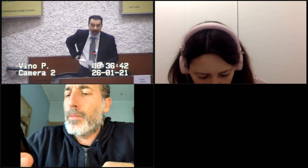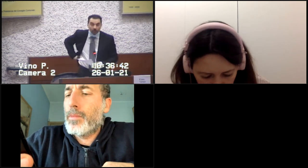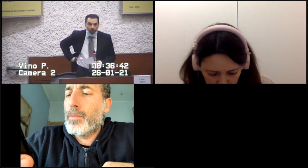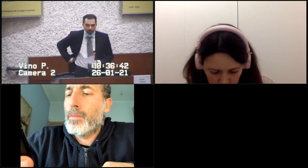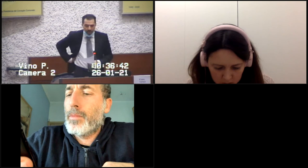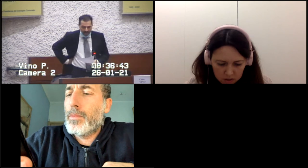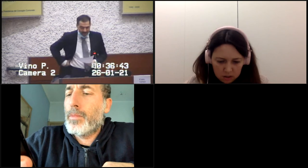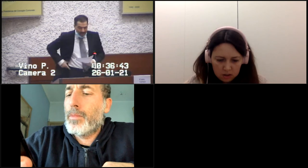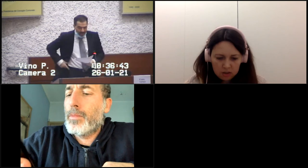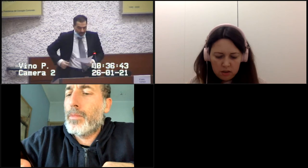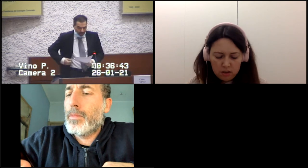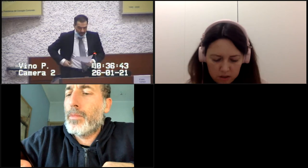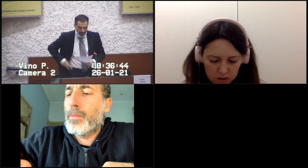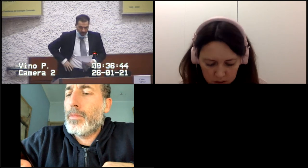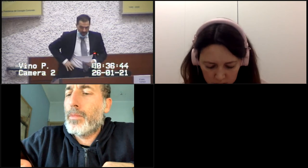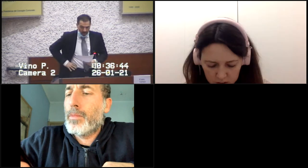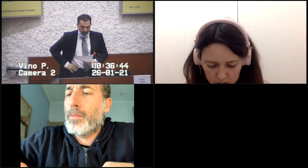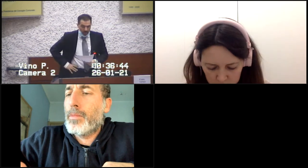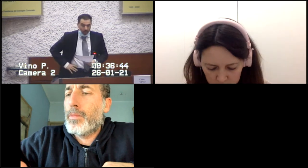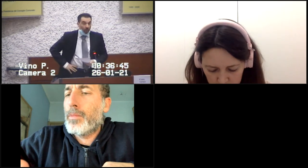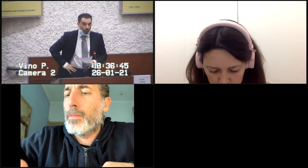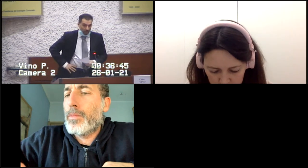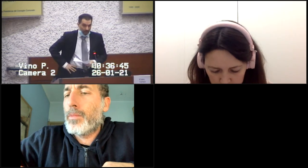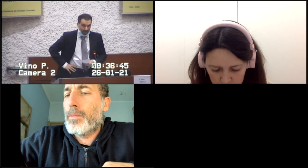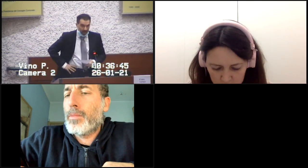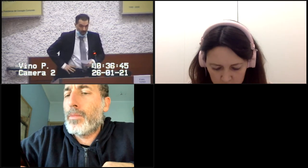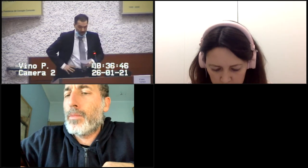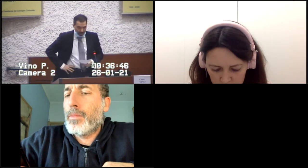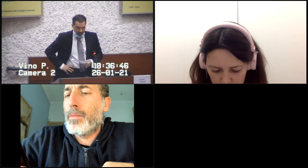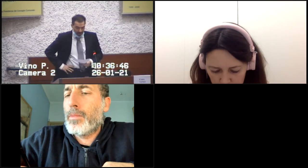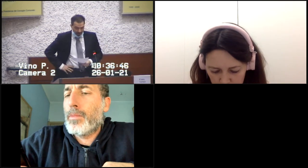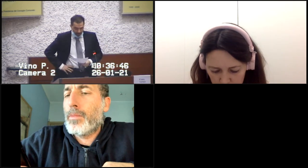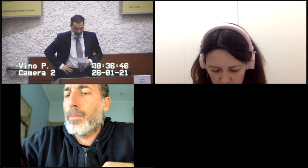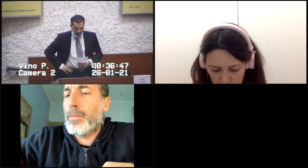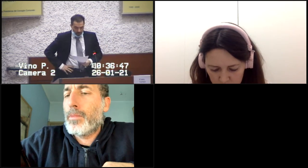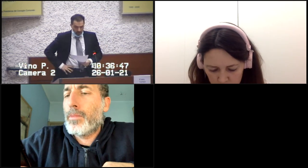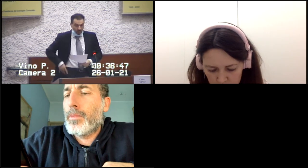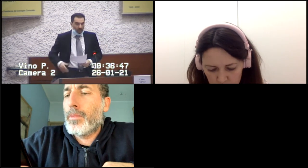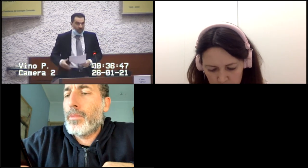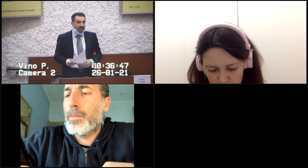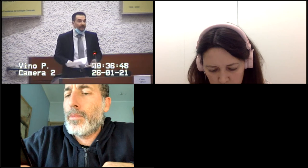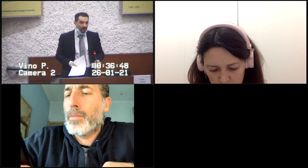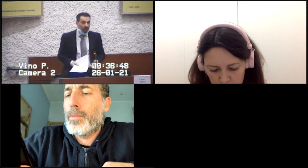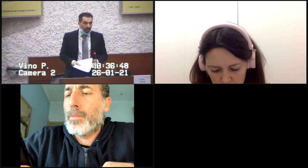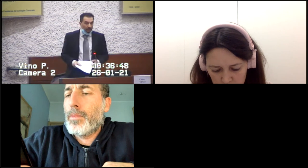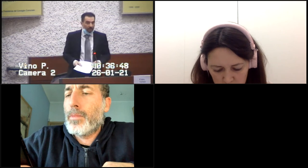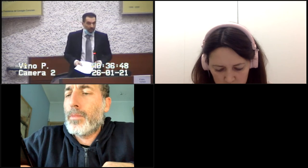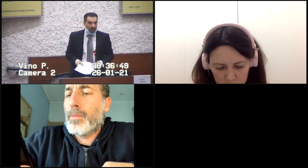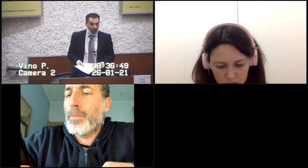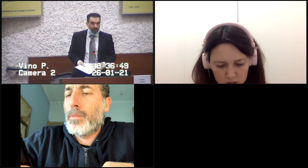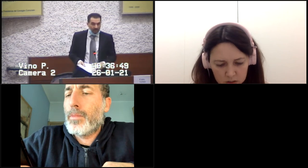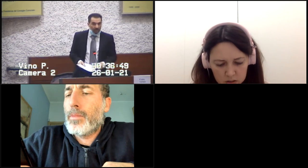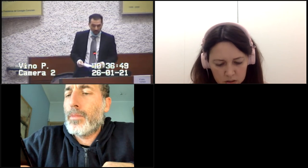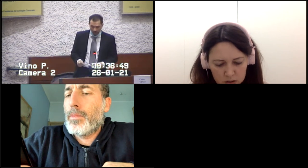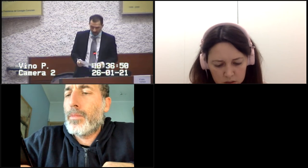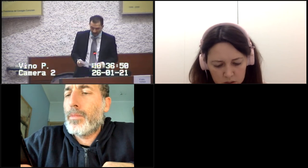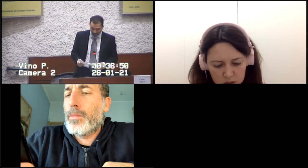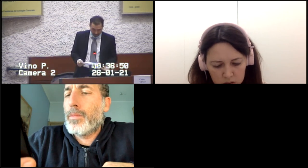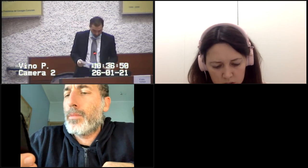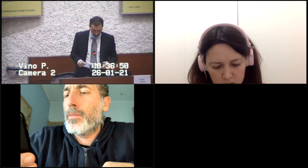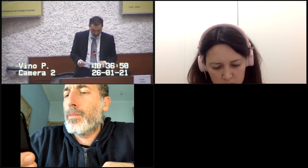omaggiare al dottor Trezzi è doveroso da parte della nostra città, una città che concretamente